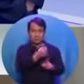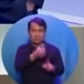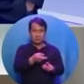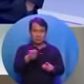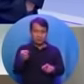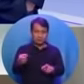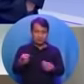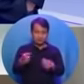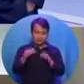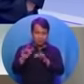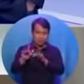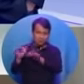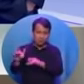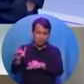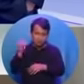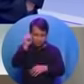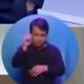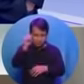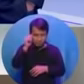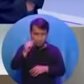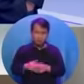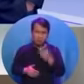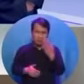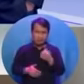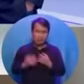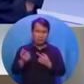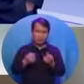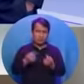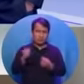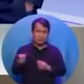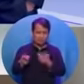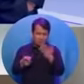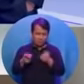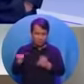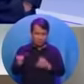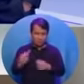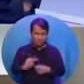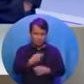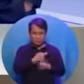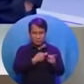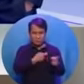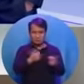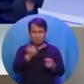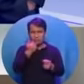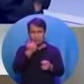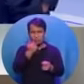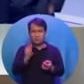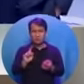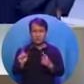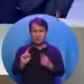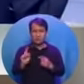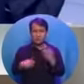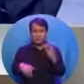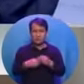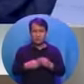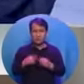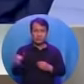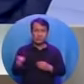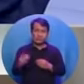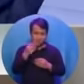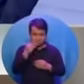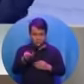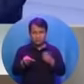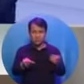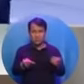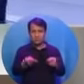si Sir Anthony rito. Ba't mo ginaganon siya? Ano bang kasalanan niya sa'yo? Maging napakalit ng bagay lang